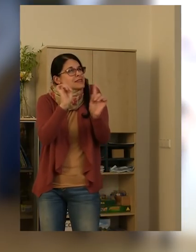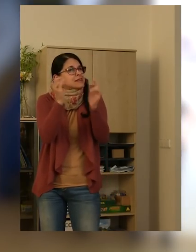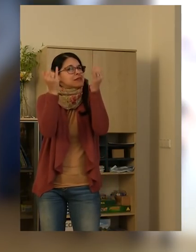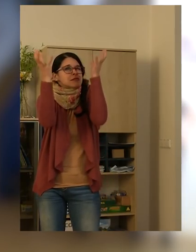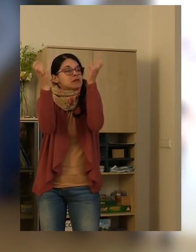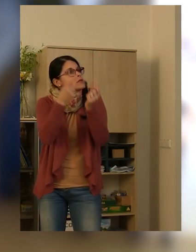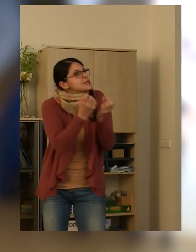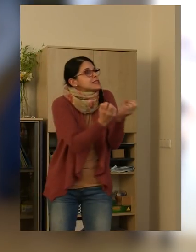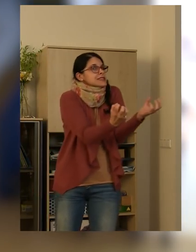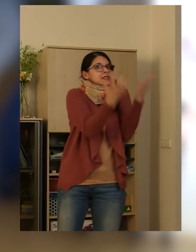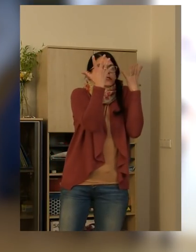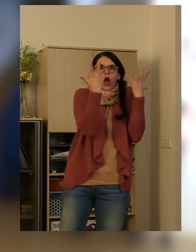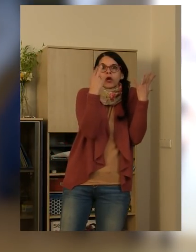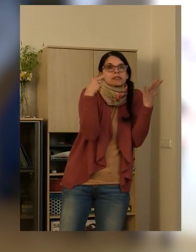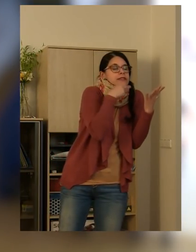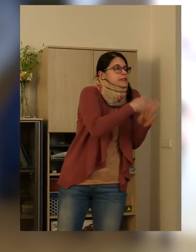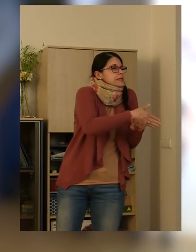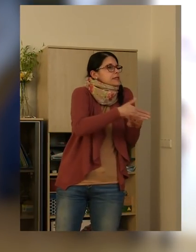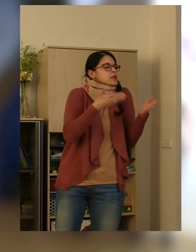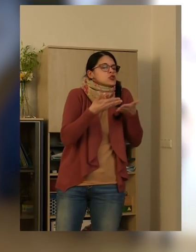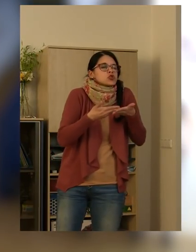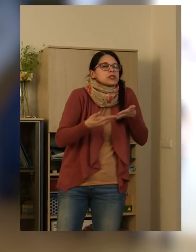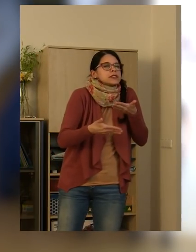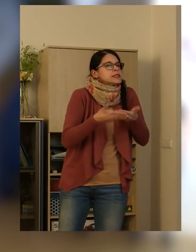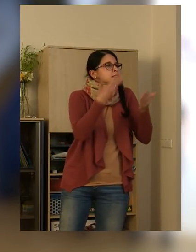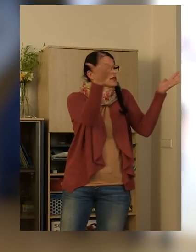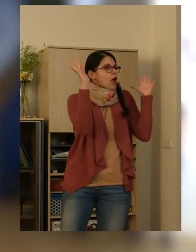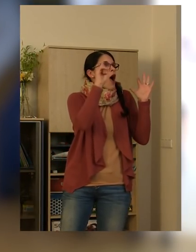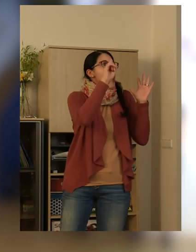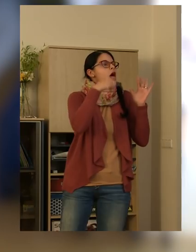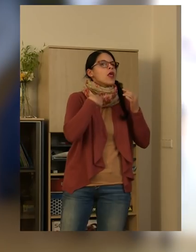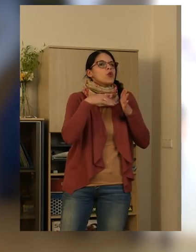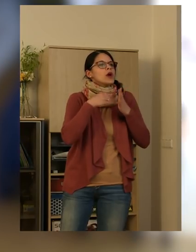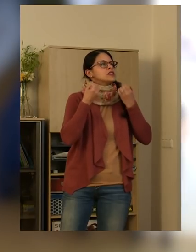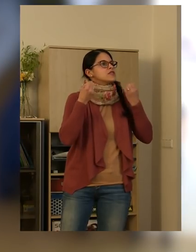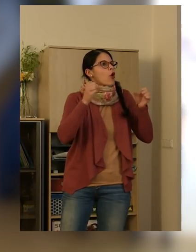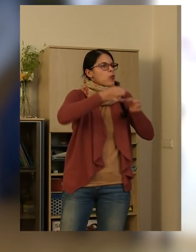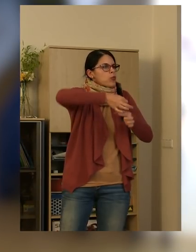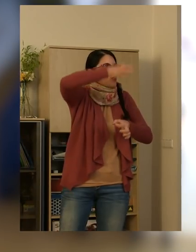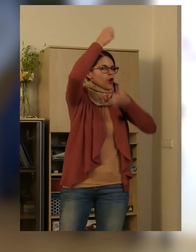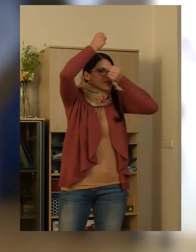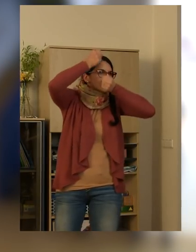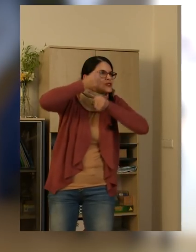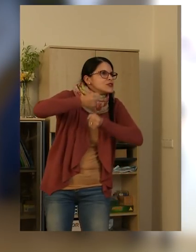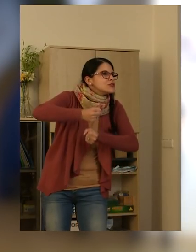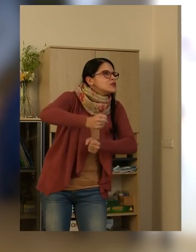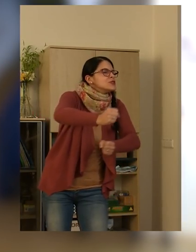jakoby výrazně zelené. Nebylo to taková normální barva, jako vidíme ve skutečnosti, byla to úplně taková